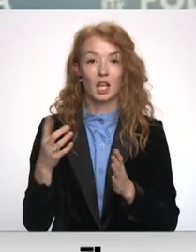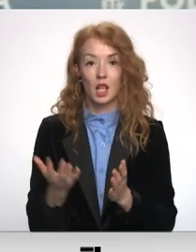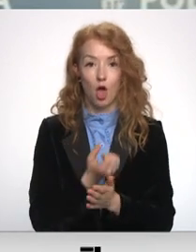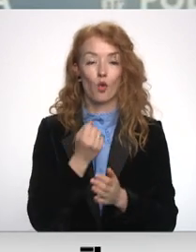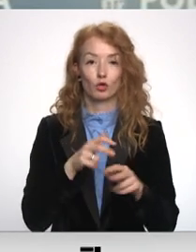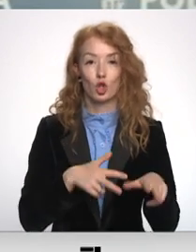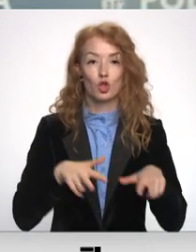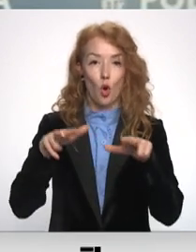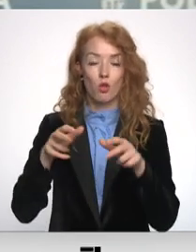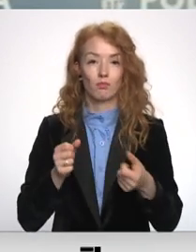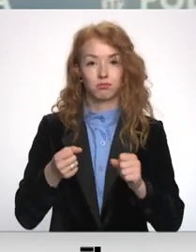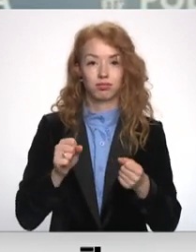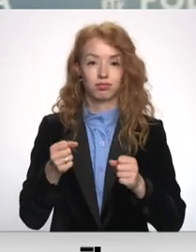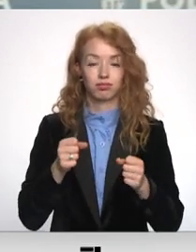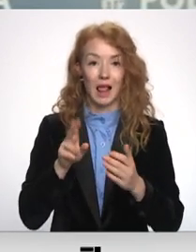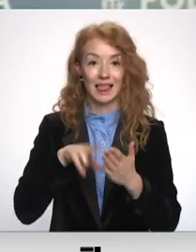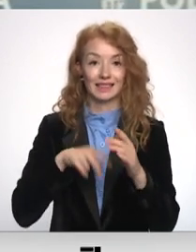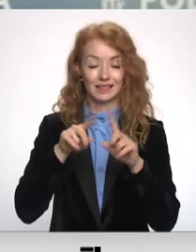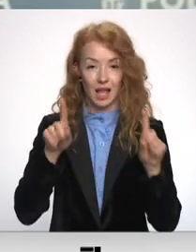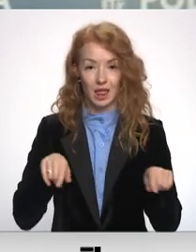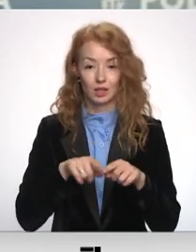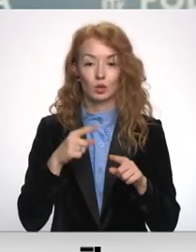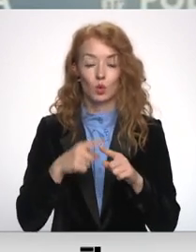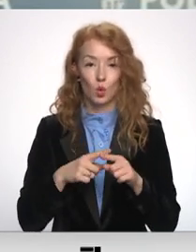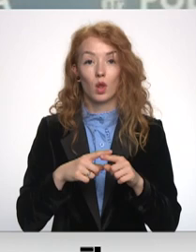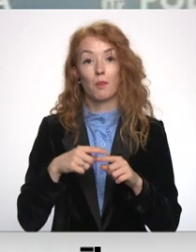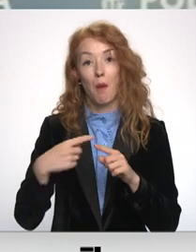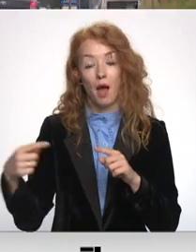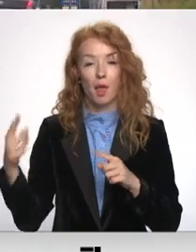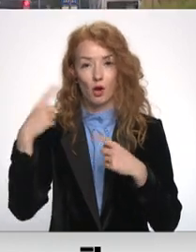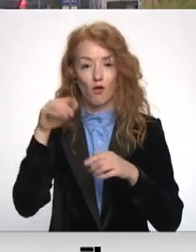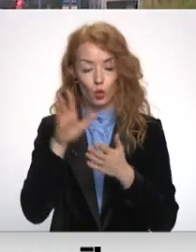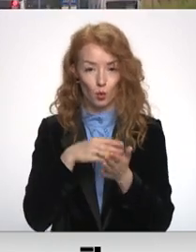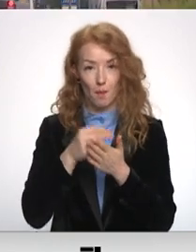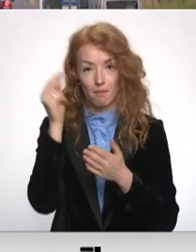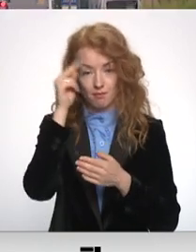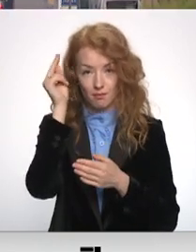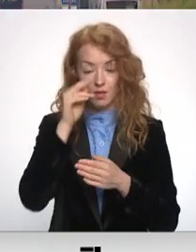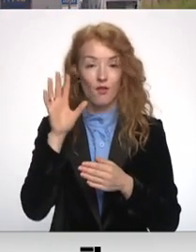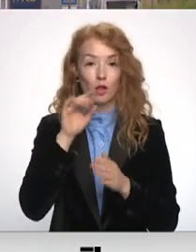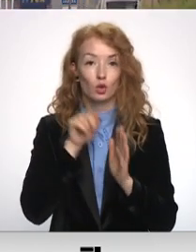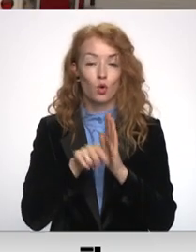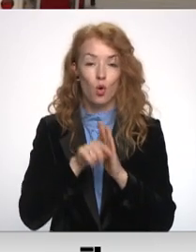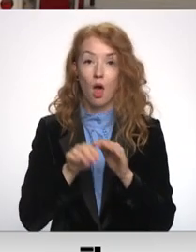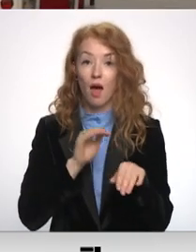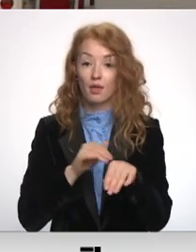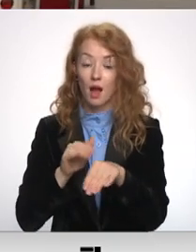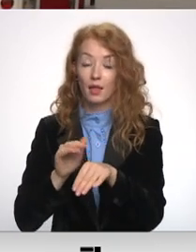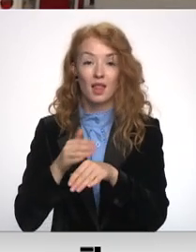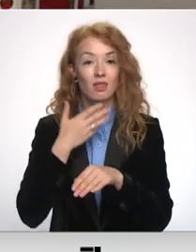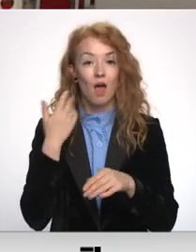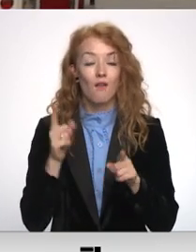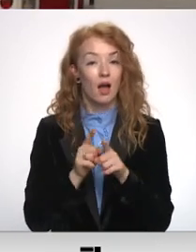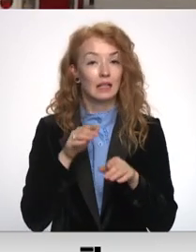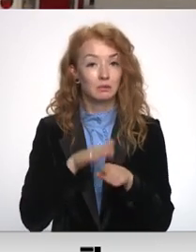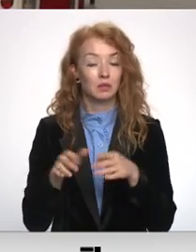licenci, un vairāk darbinieku joprojām ir šajā apmācības procesā. Valsts kontrolē arī atgādina, ka nav sasniegts uzstādītais mērķis